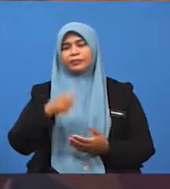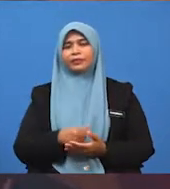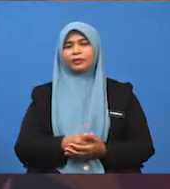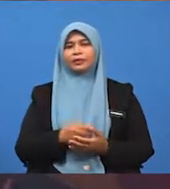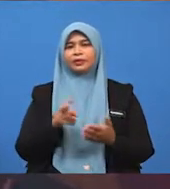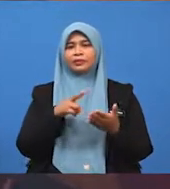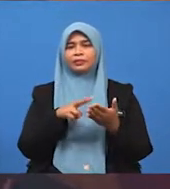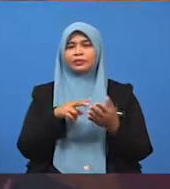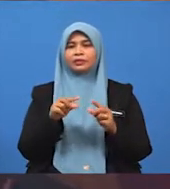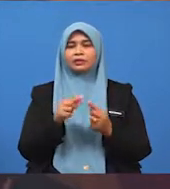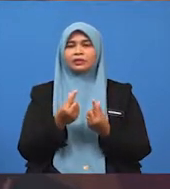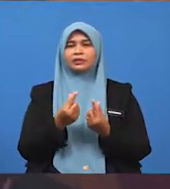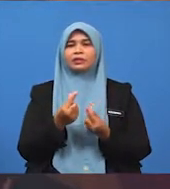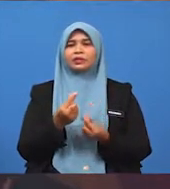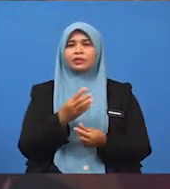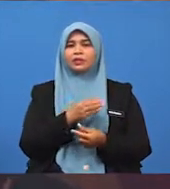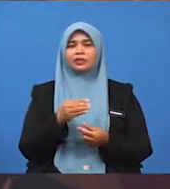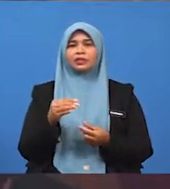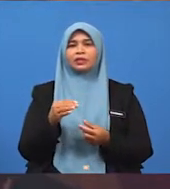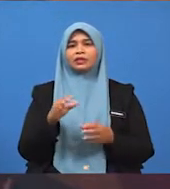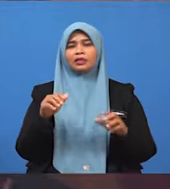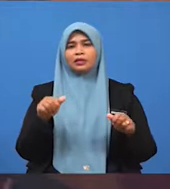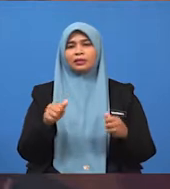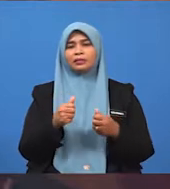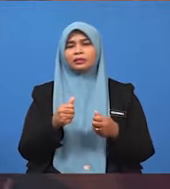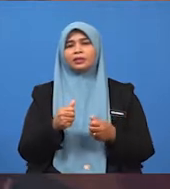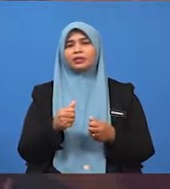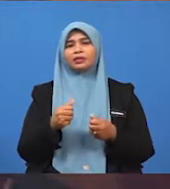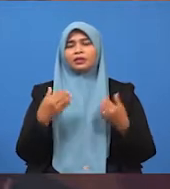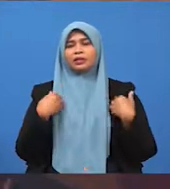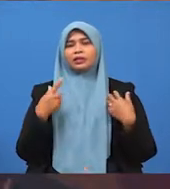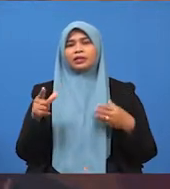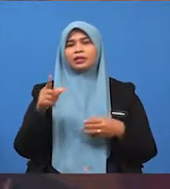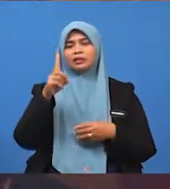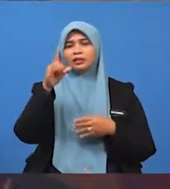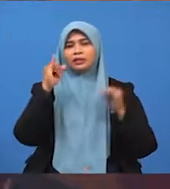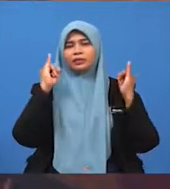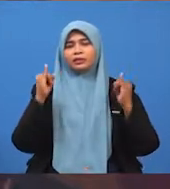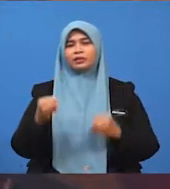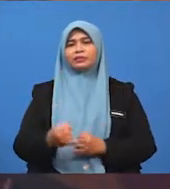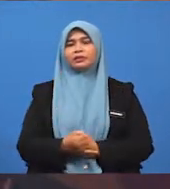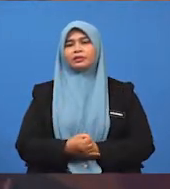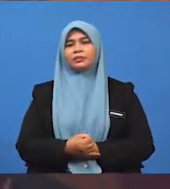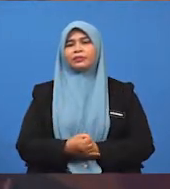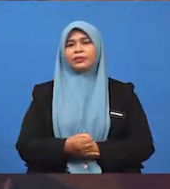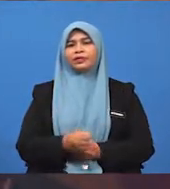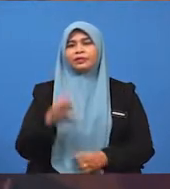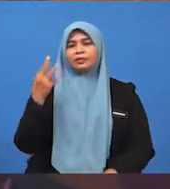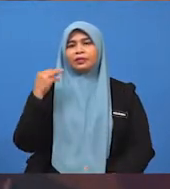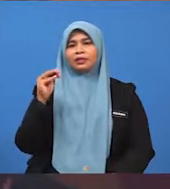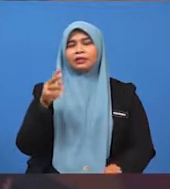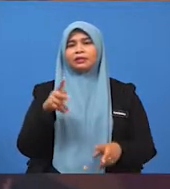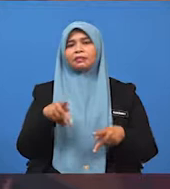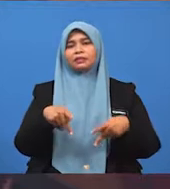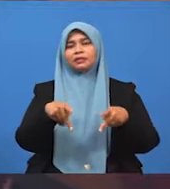sunnah. Maka peristiwa nuzul Al-Quran memberi makna terlalu besar kepada umat Islam dan kehidupan